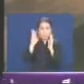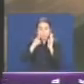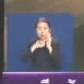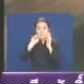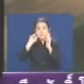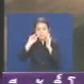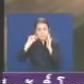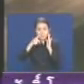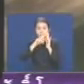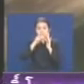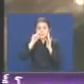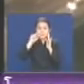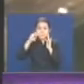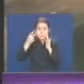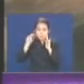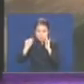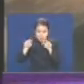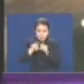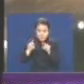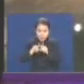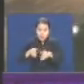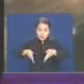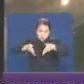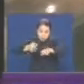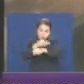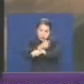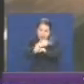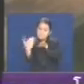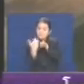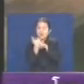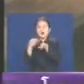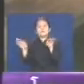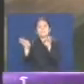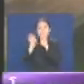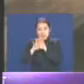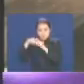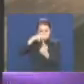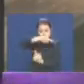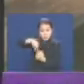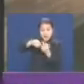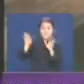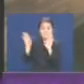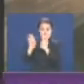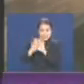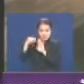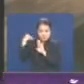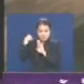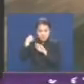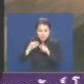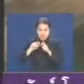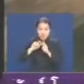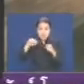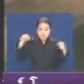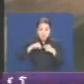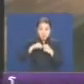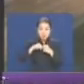ปาทั้งขาเข้าขาออกนะคะถนนรามอินทราค่ะขาเข้าขาออกตั้งแต่แยกวงเวียนบางเขนจนถึงกิโลเมตรที่4นะคะ